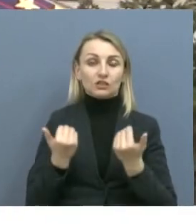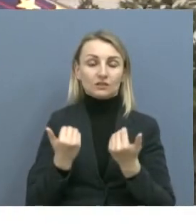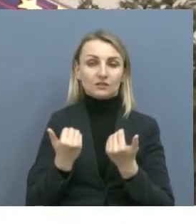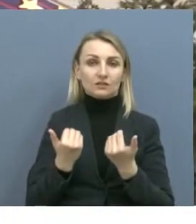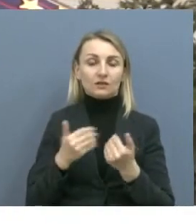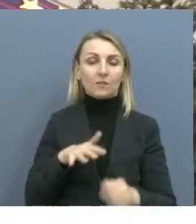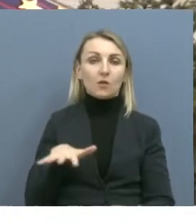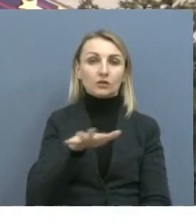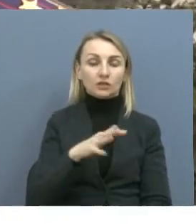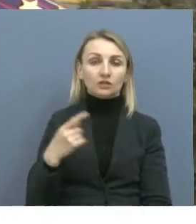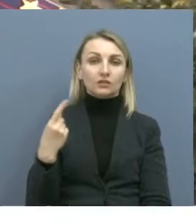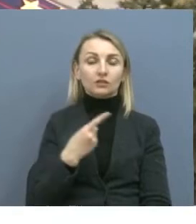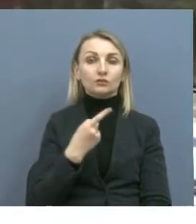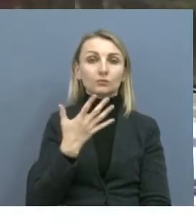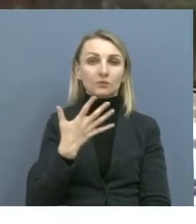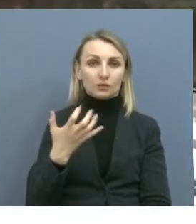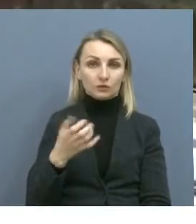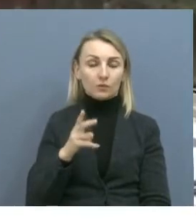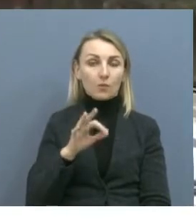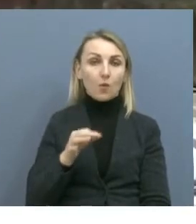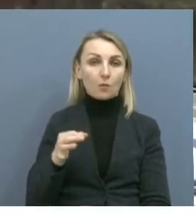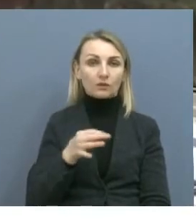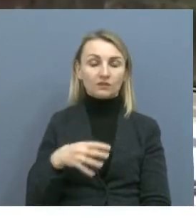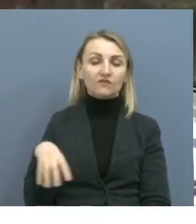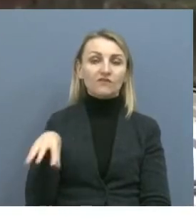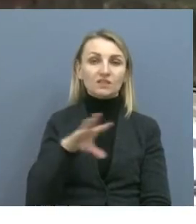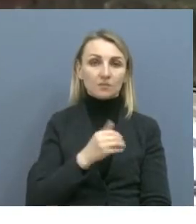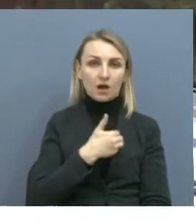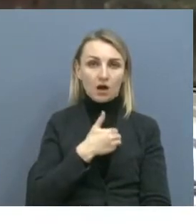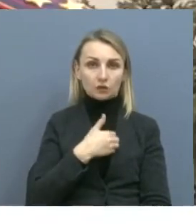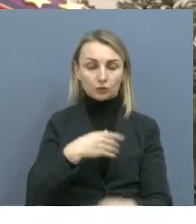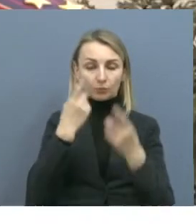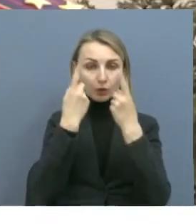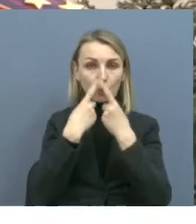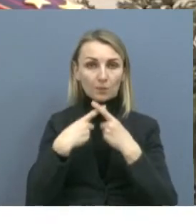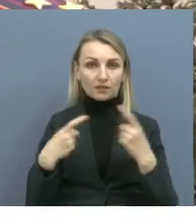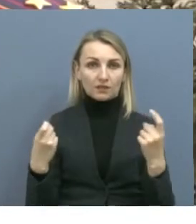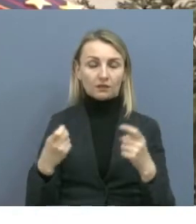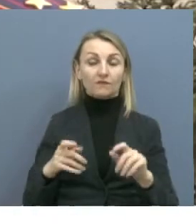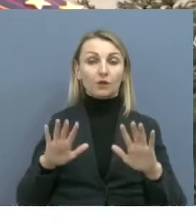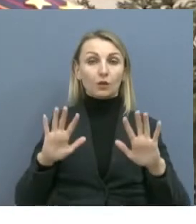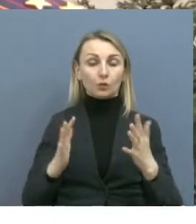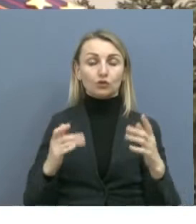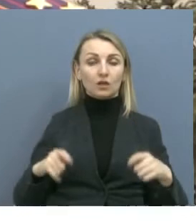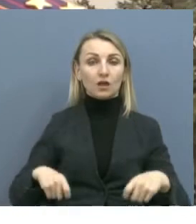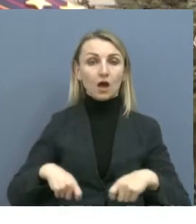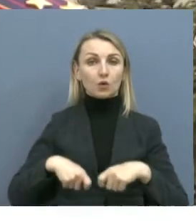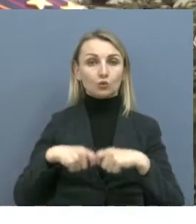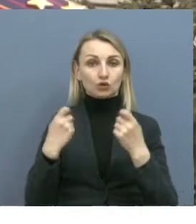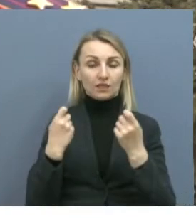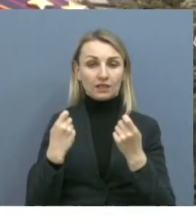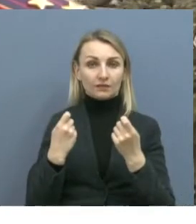насчитывается свыше 1500 по области. Поэтому все бы хотел предупредить случаи нарушения